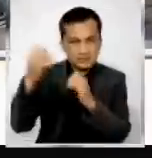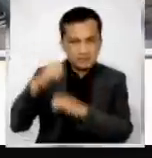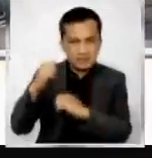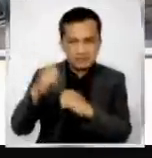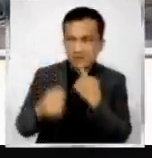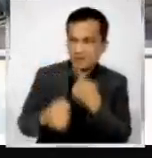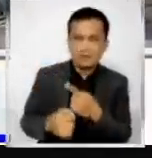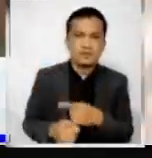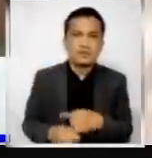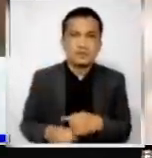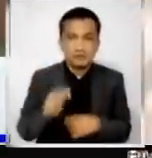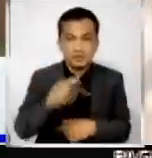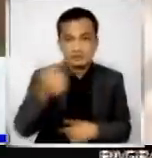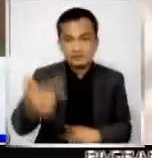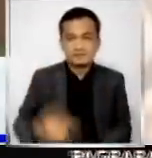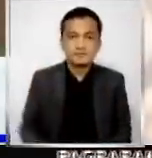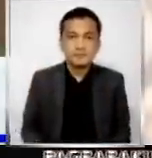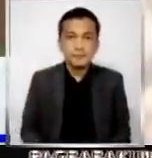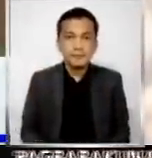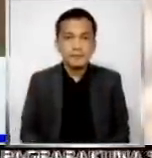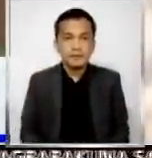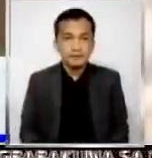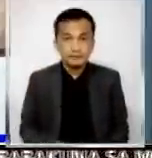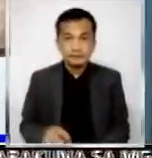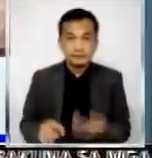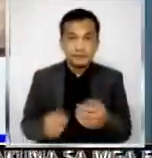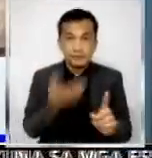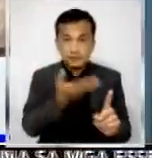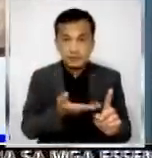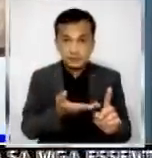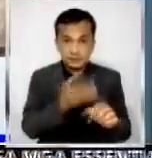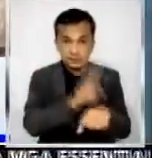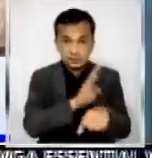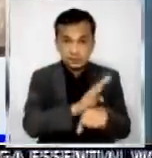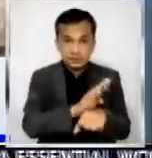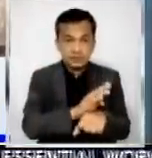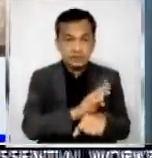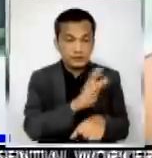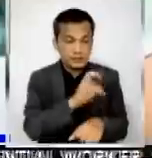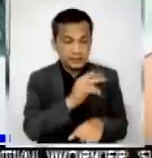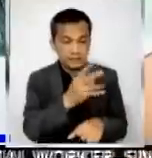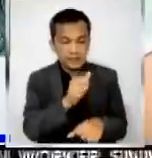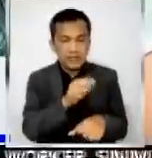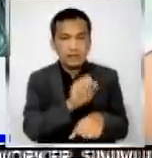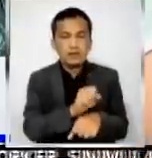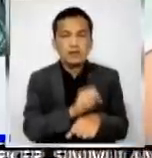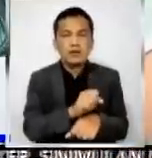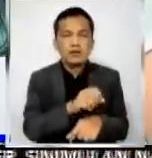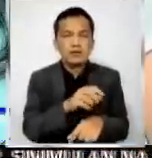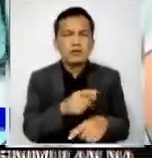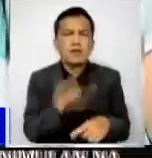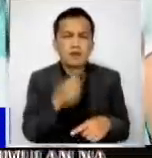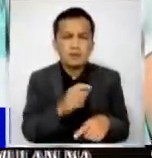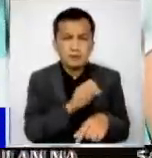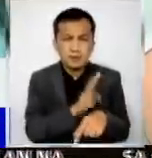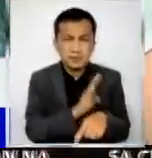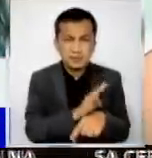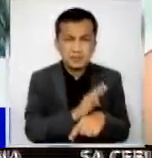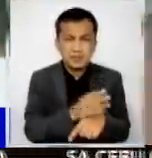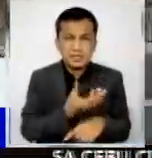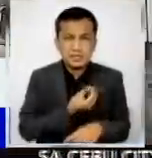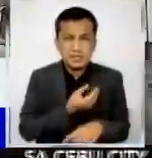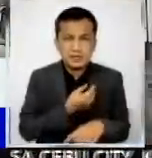Bilang isang negosyante, isa sa mga pinangangambahan ni Virgina ay mahabang oras na brownout. Malulugi ang laundry namin, baka magsara pag